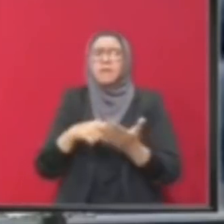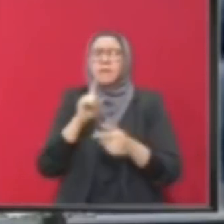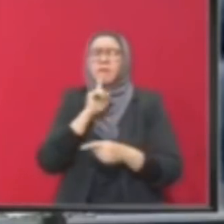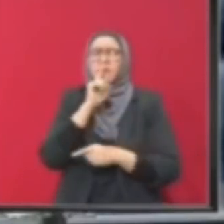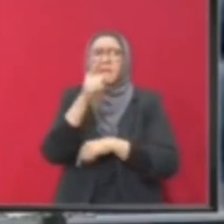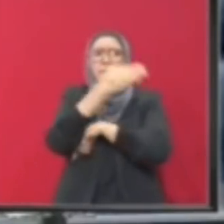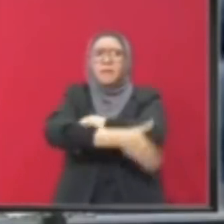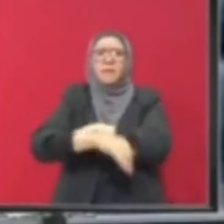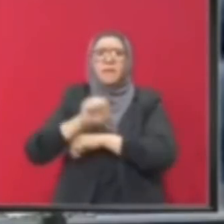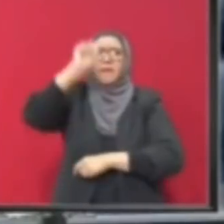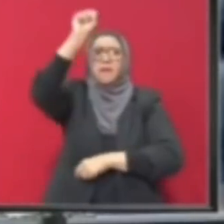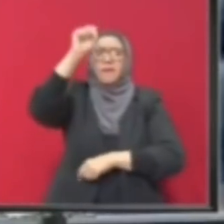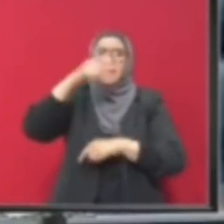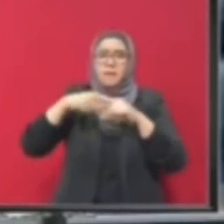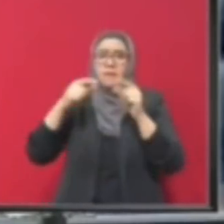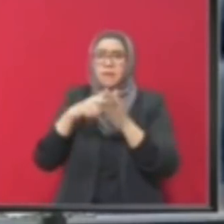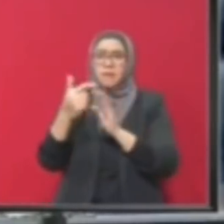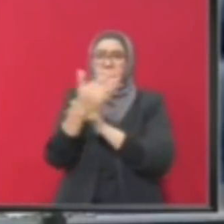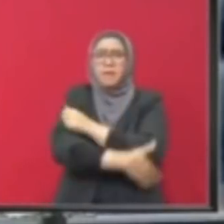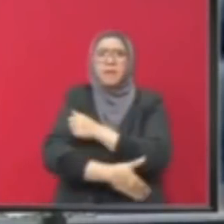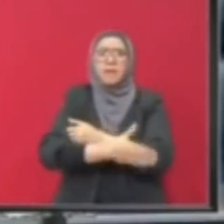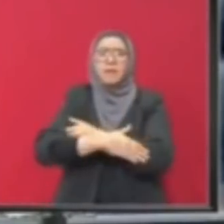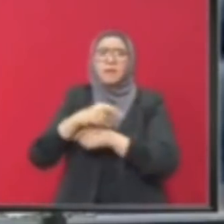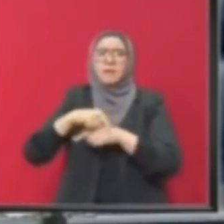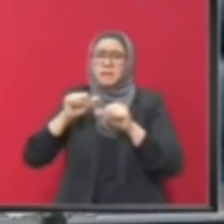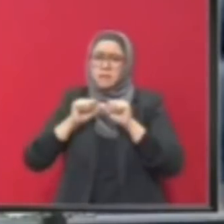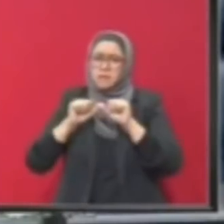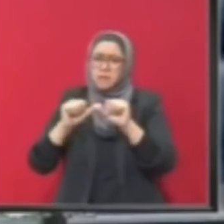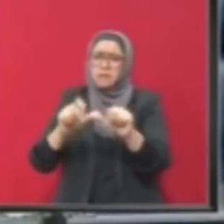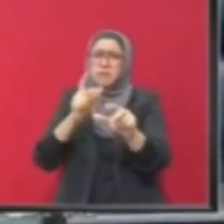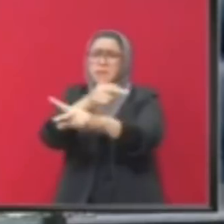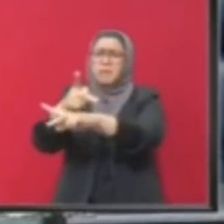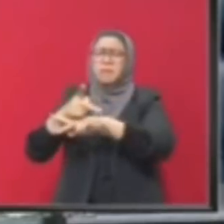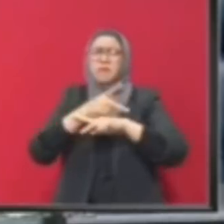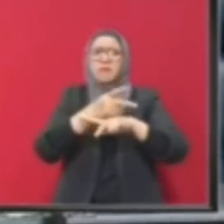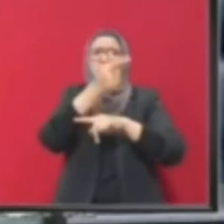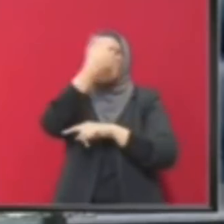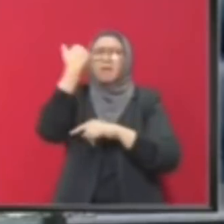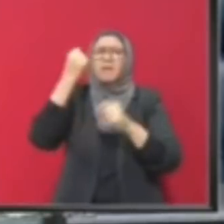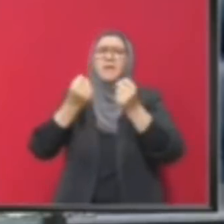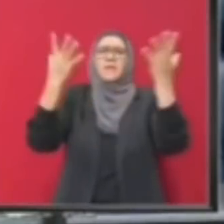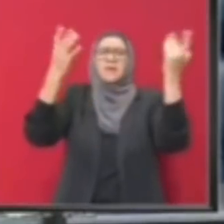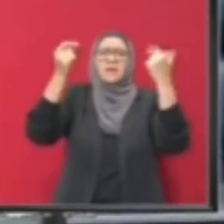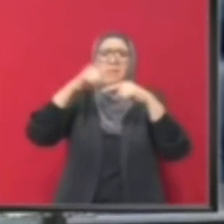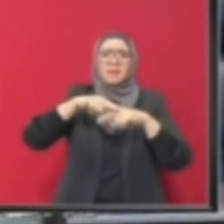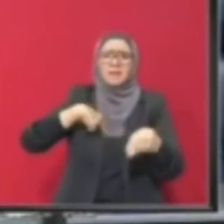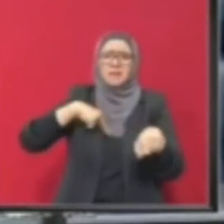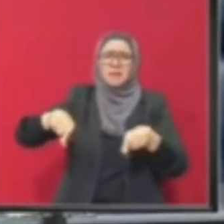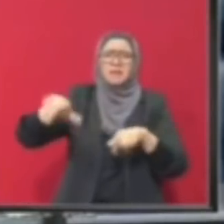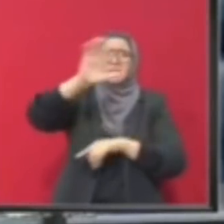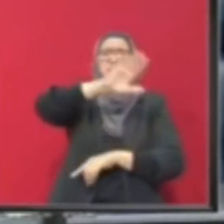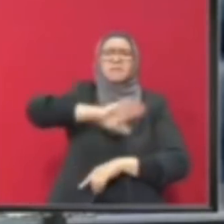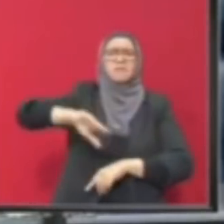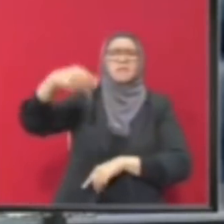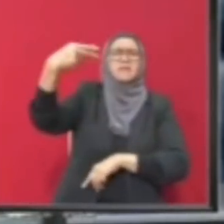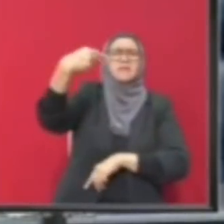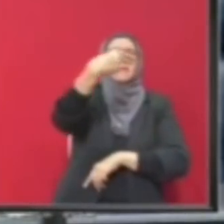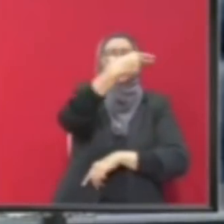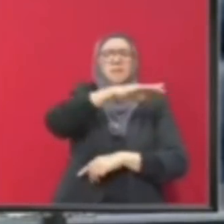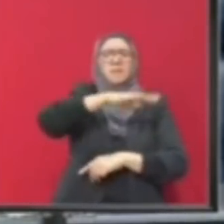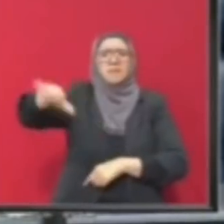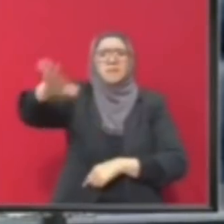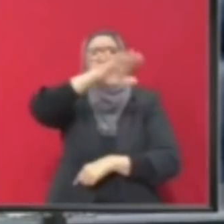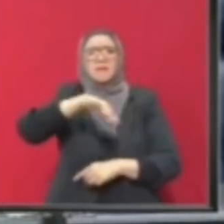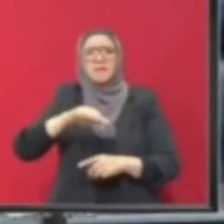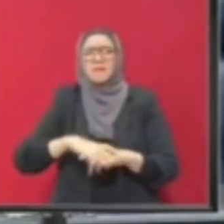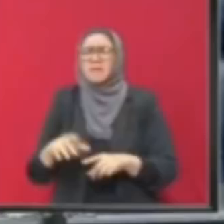negeri Sabah merupakan negeri yang amat terkawal. Paling banyak green area di Sabah. Saya bagi contoh, di jalan lain minta bubar waktu